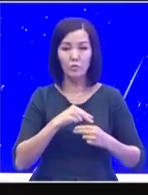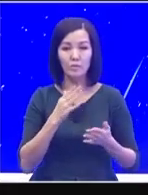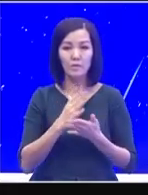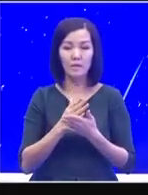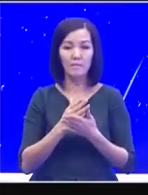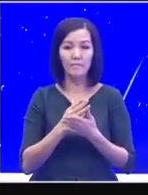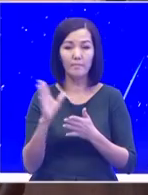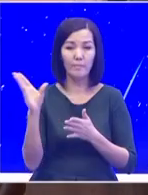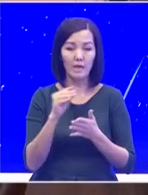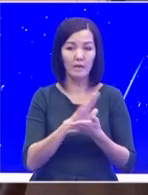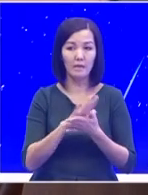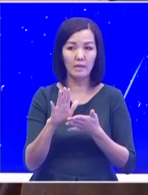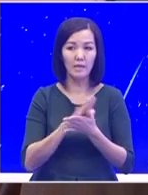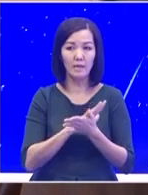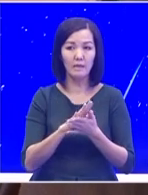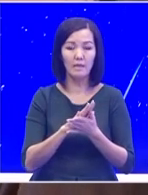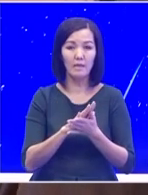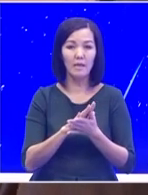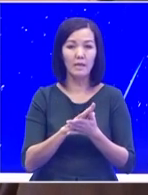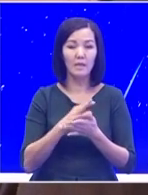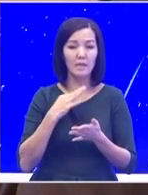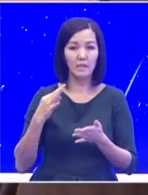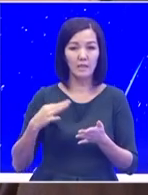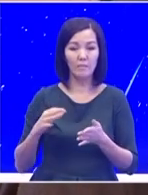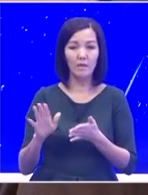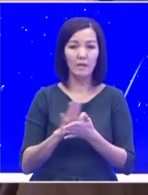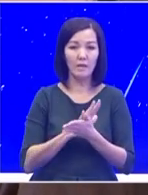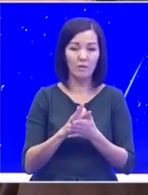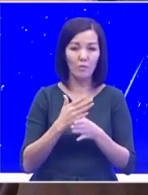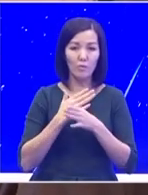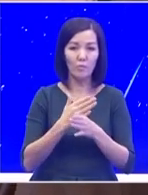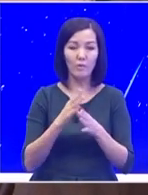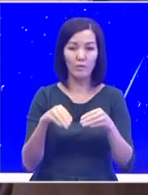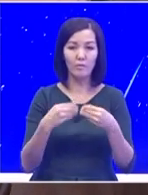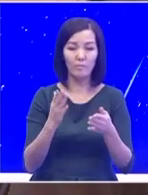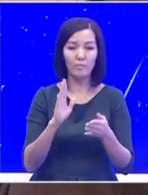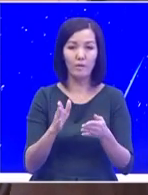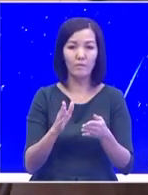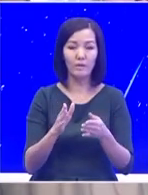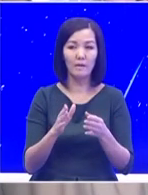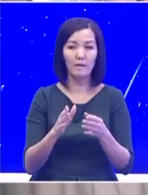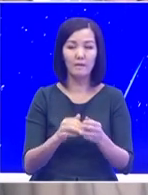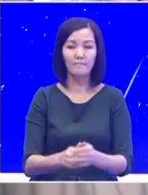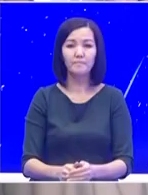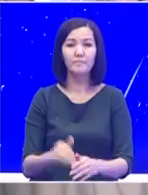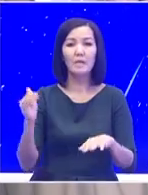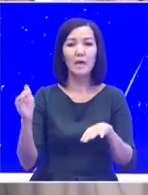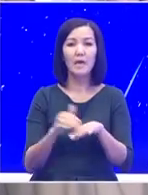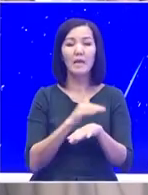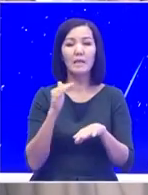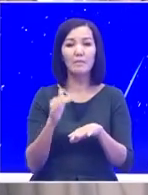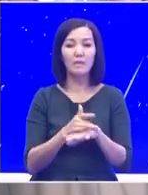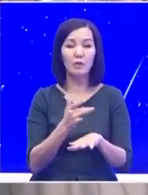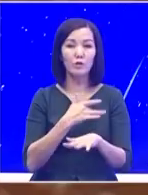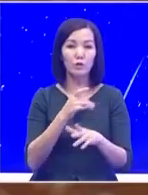Тамағым бәрі тегін. Балама да тегін тамақ беріп отыр. Квартирға тұрып жатырмын 15 күн. Қайырымдылық жүрекпен